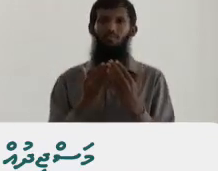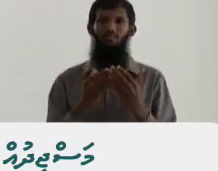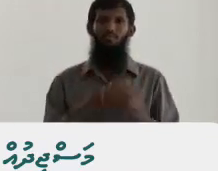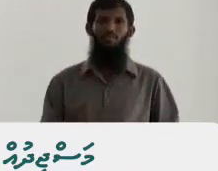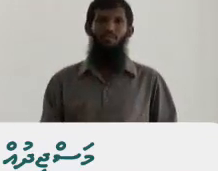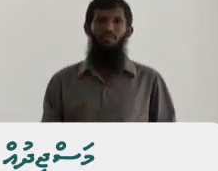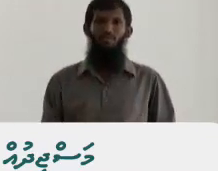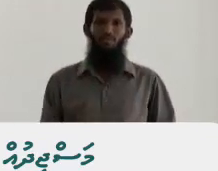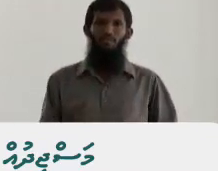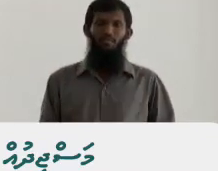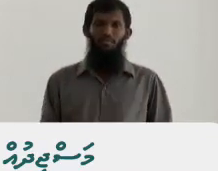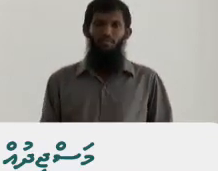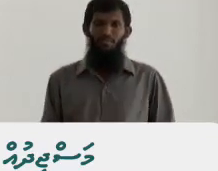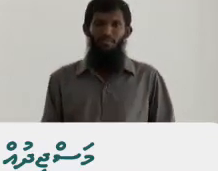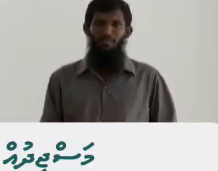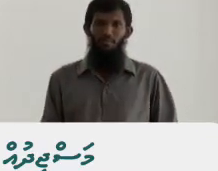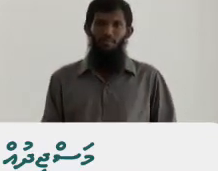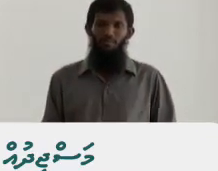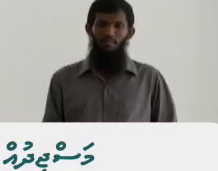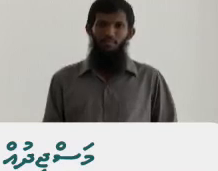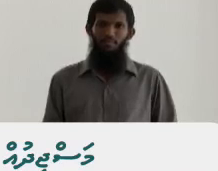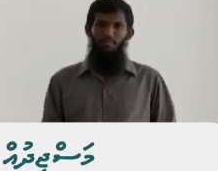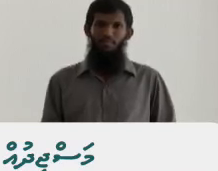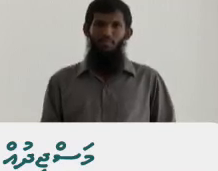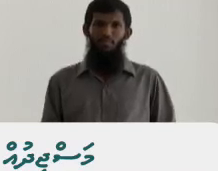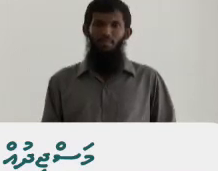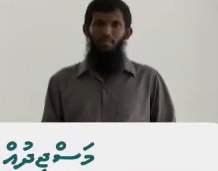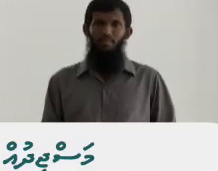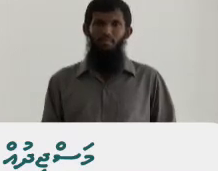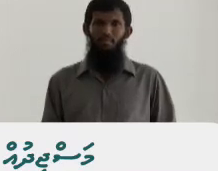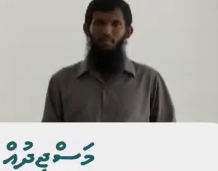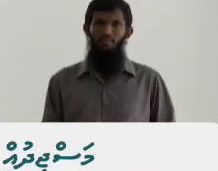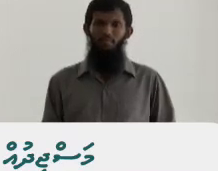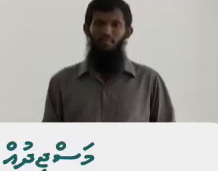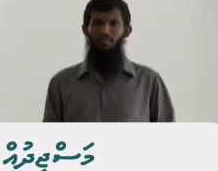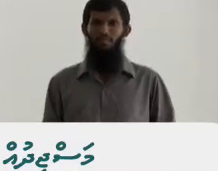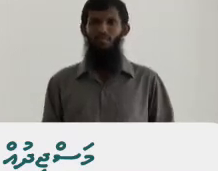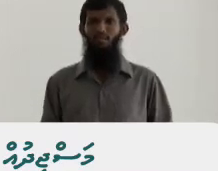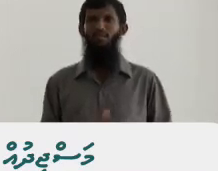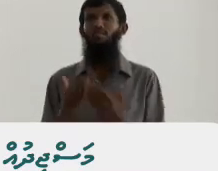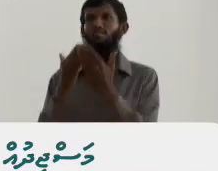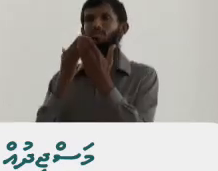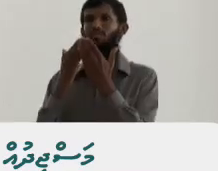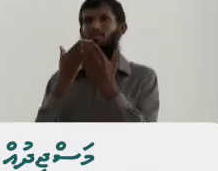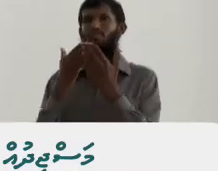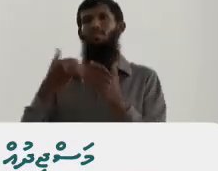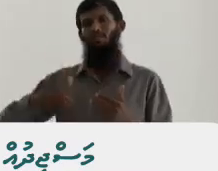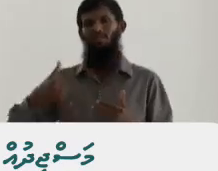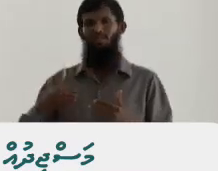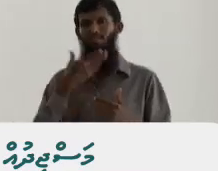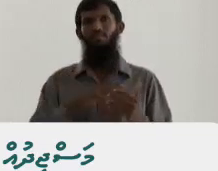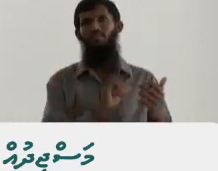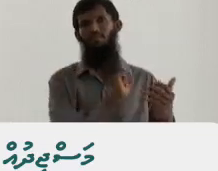তিয়বা মিহুন গিনা গিনা দুআ কুরাশ আল্লাহুম্মা সাল্লি আলা মুহাম্মাদিন ওয়া আলা আলি মুহাম্মদ কামা সাল্লাইতা